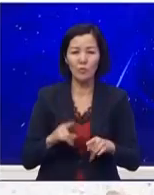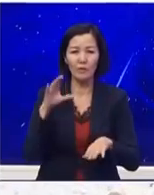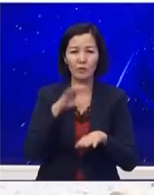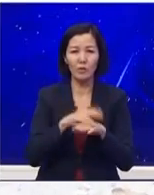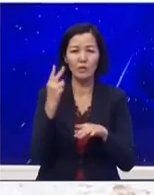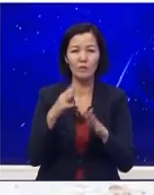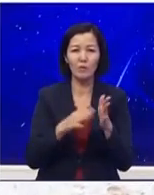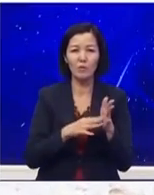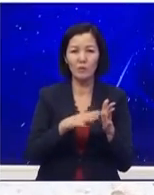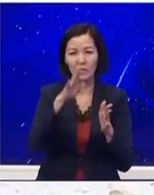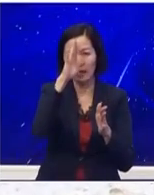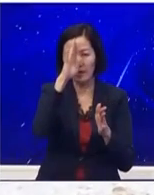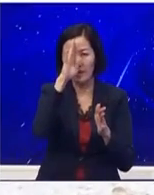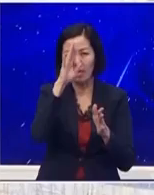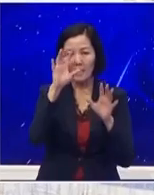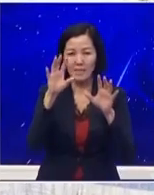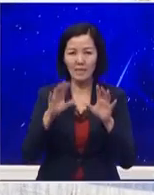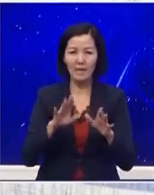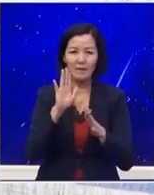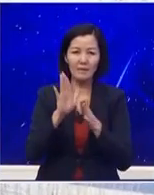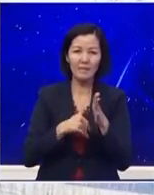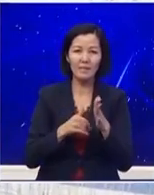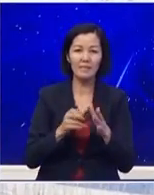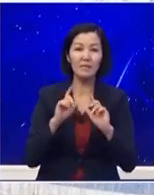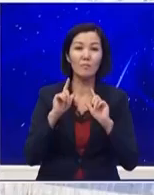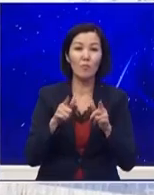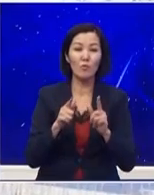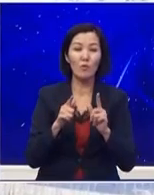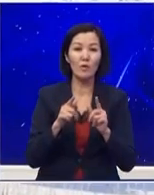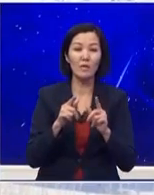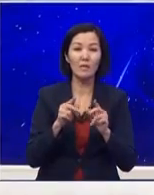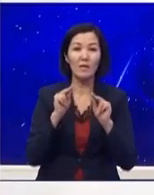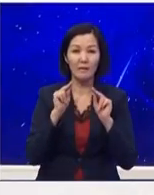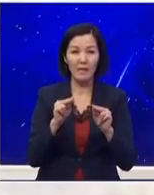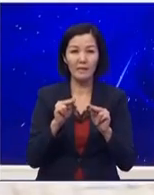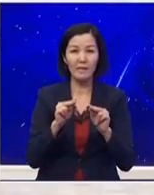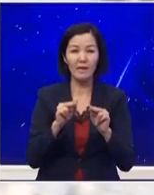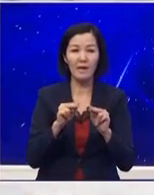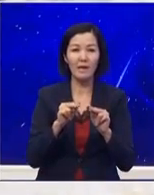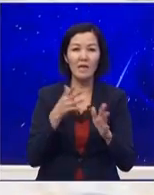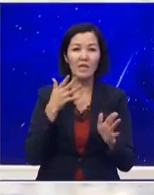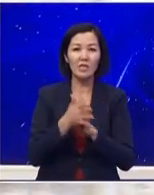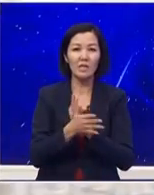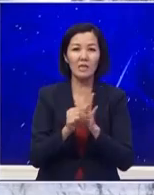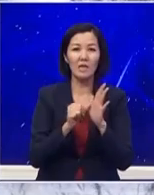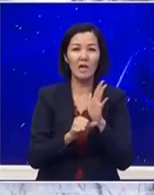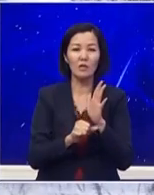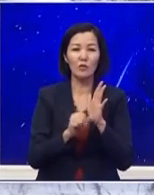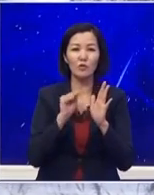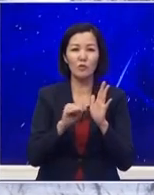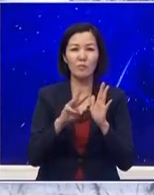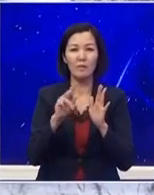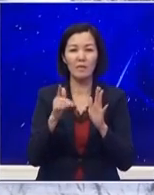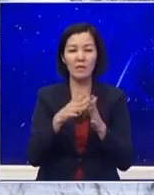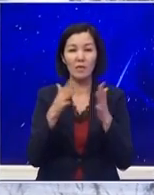ұсталды. 29 жастағы күдікті заңсыз ісін мойындады. Мал иесіне келтірген материалдық шығын көлемі 600000